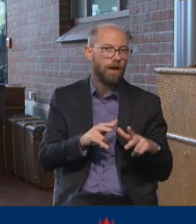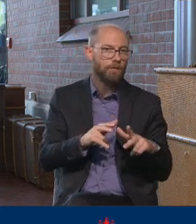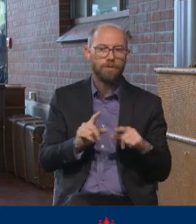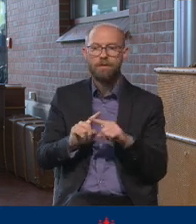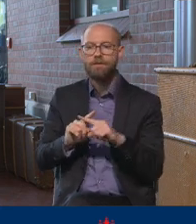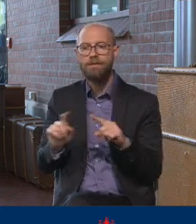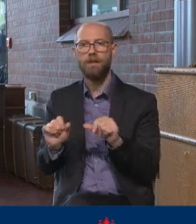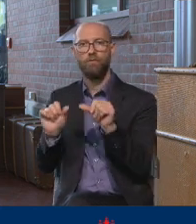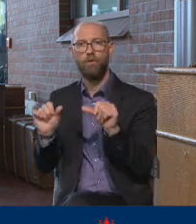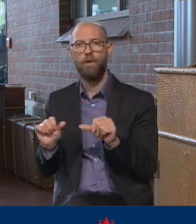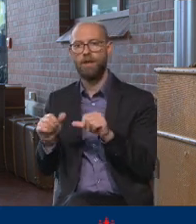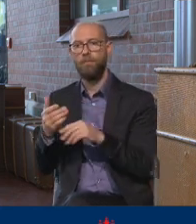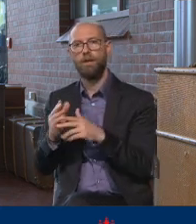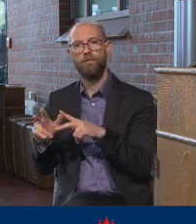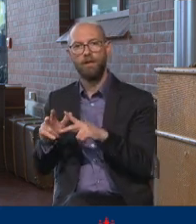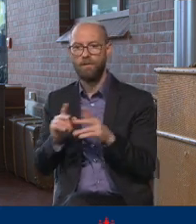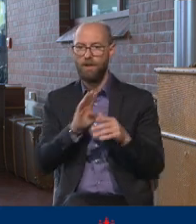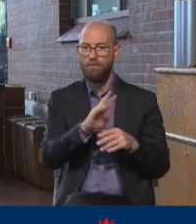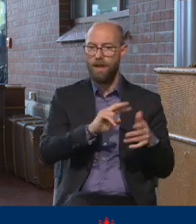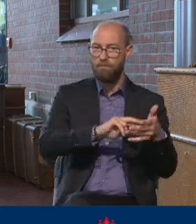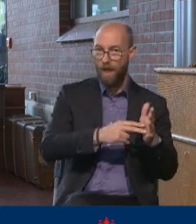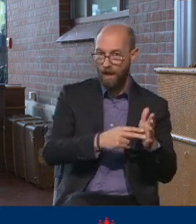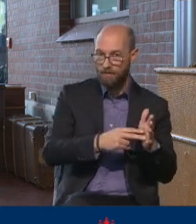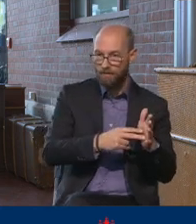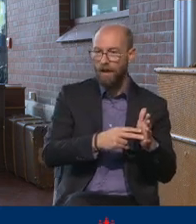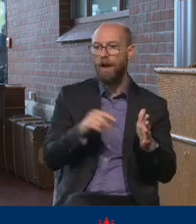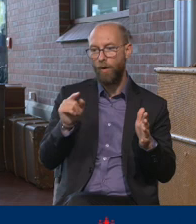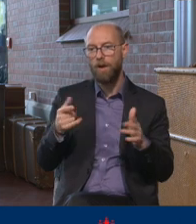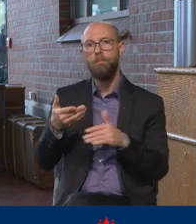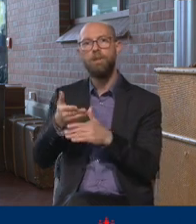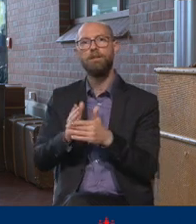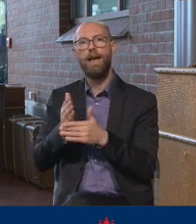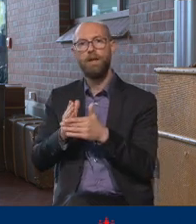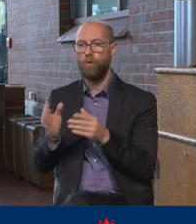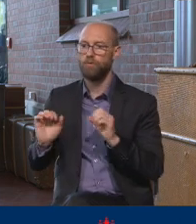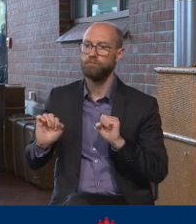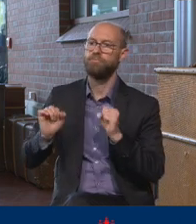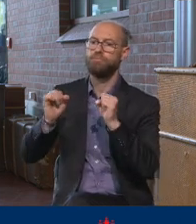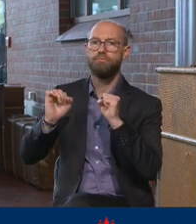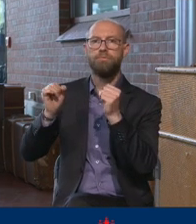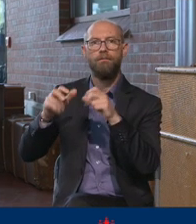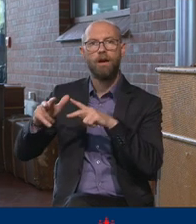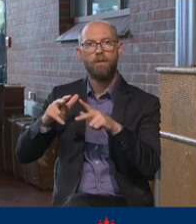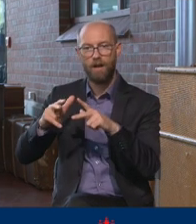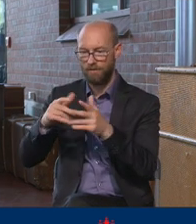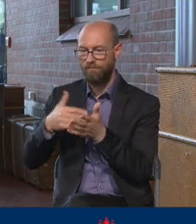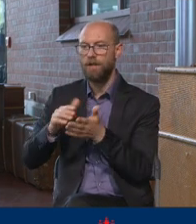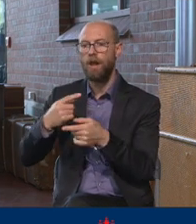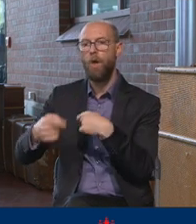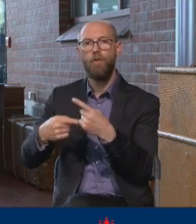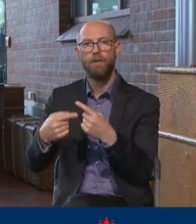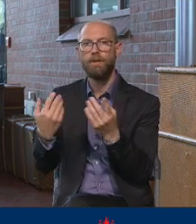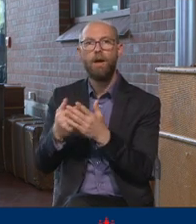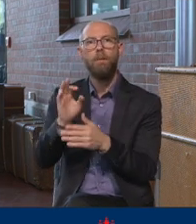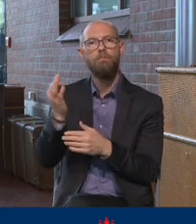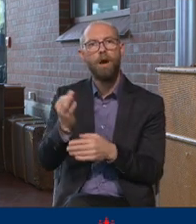aber auch zeitgleich weiterlaufen das heißt wir sind auf ihre unterstützung angewiesen sehr viel